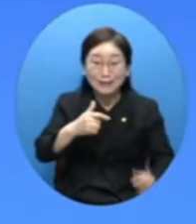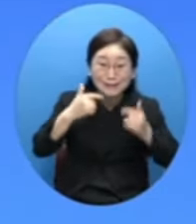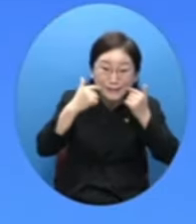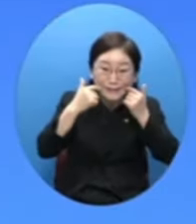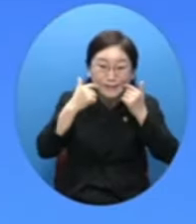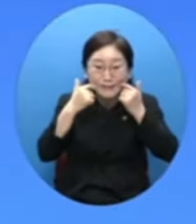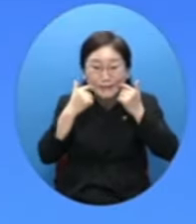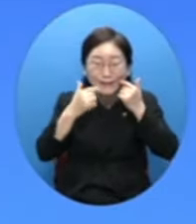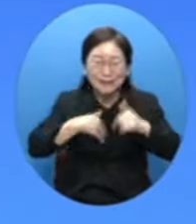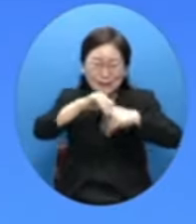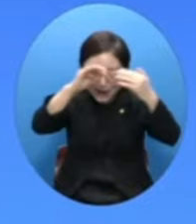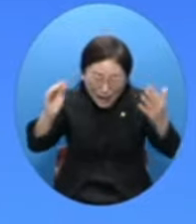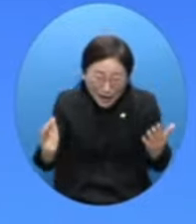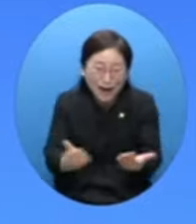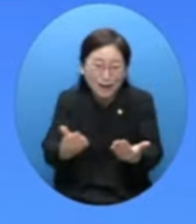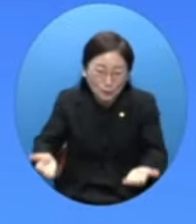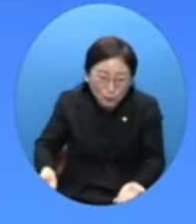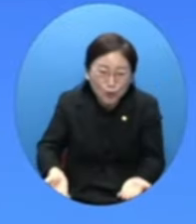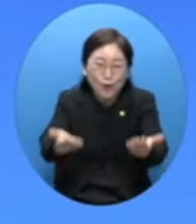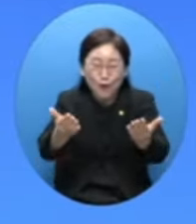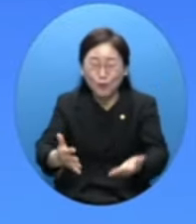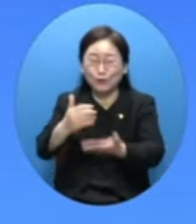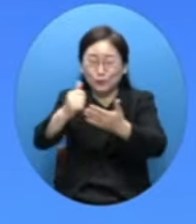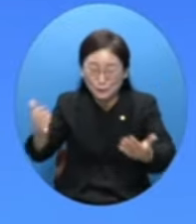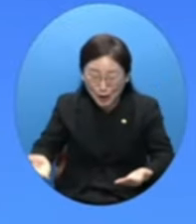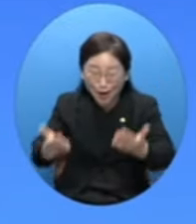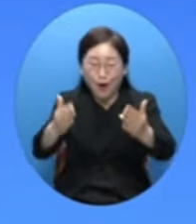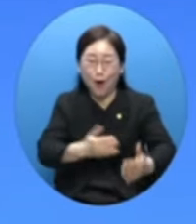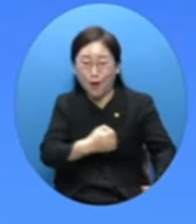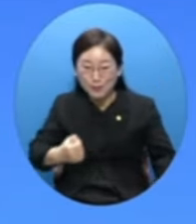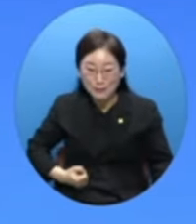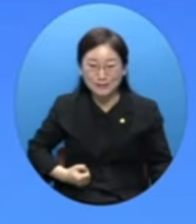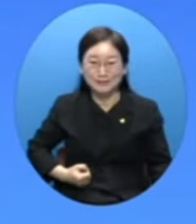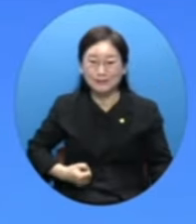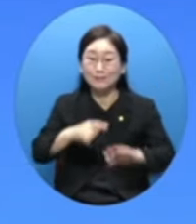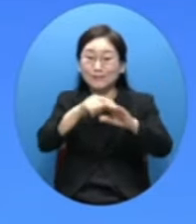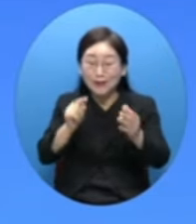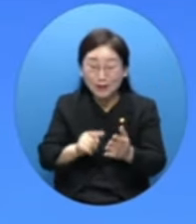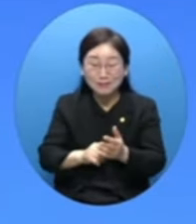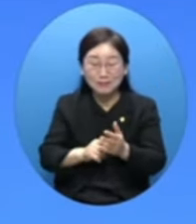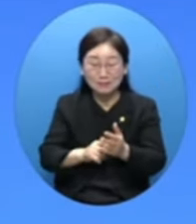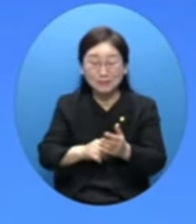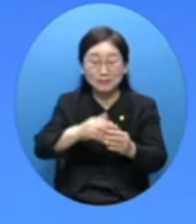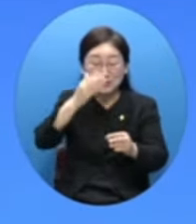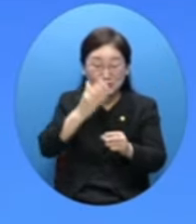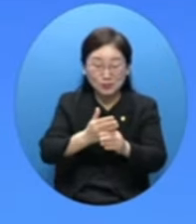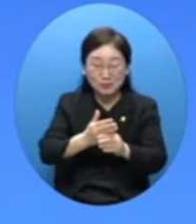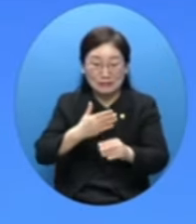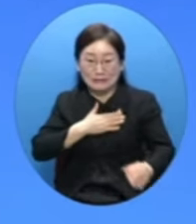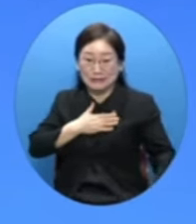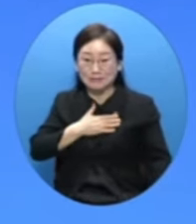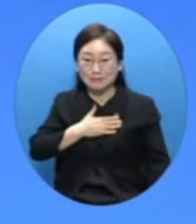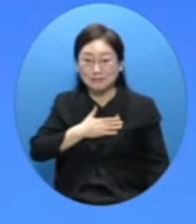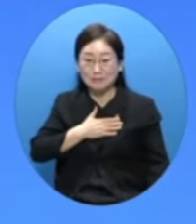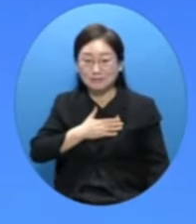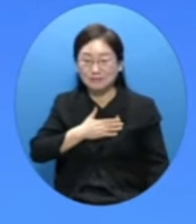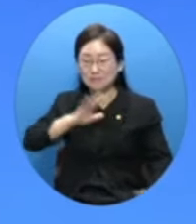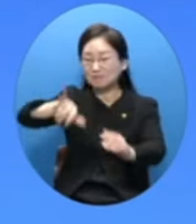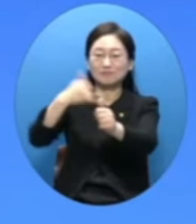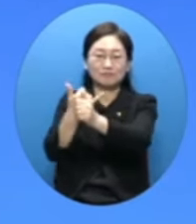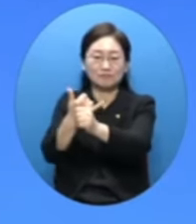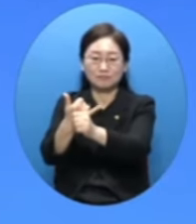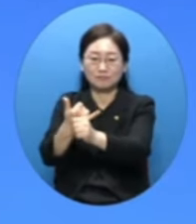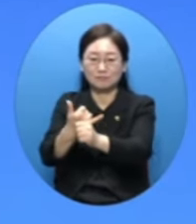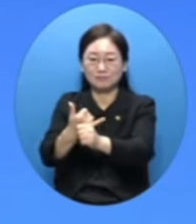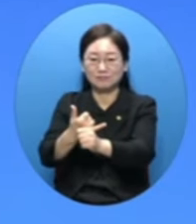그냥 내 것 다 그냥 주께 바쳐서 헌신할 것 같은 그런 마음으로 섬기다가 감정이 상하면 모든 거 다 때려치고